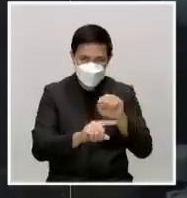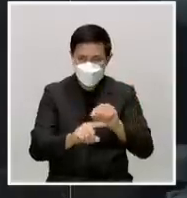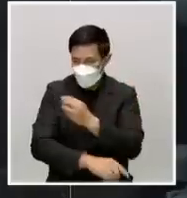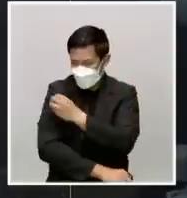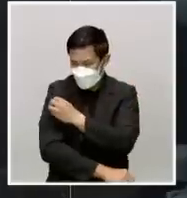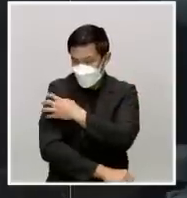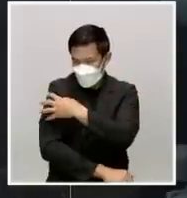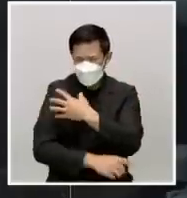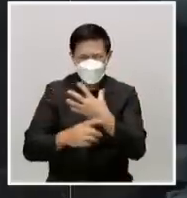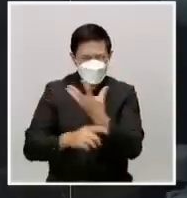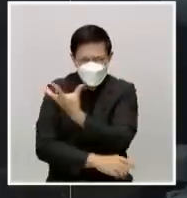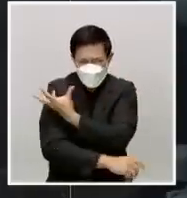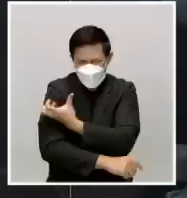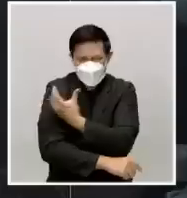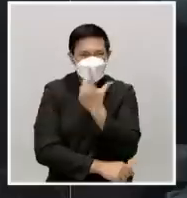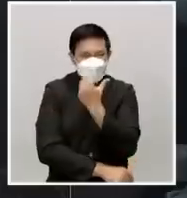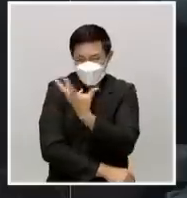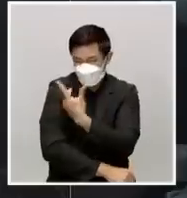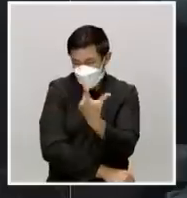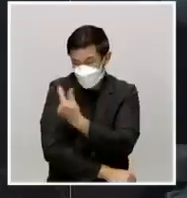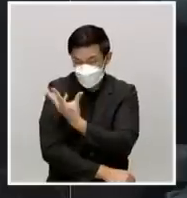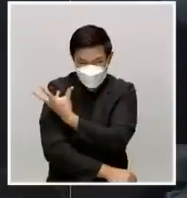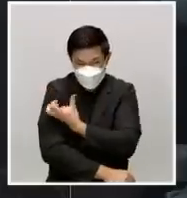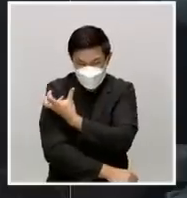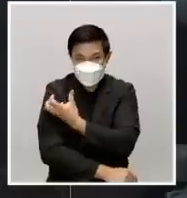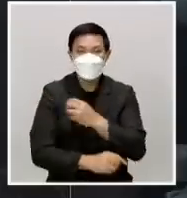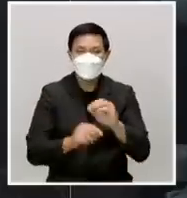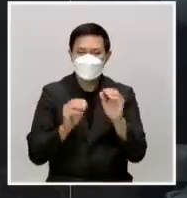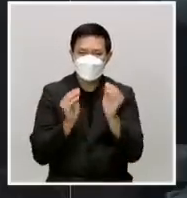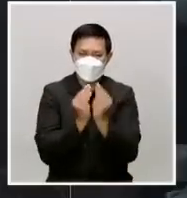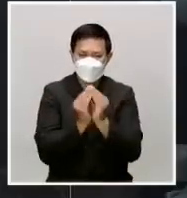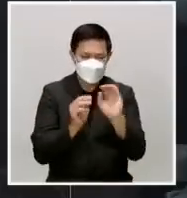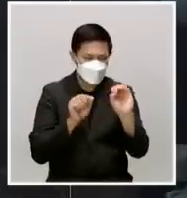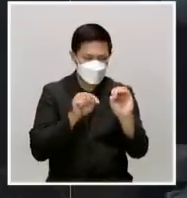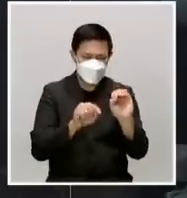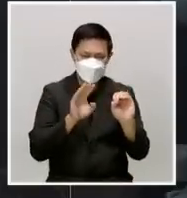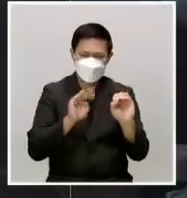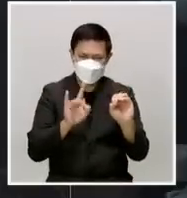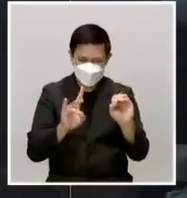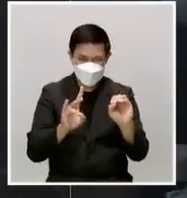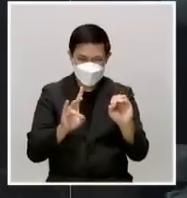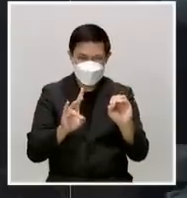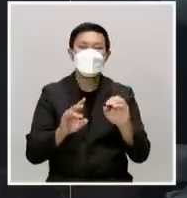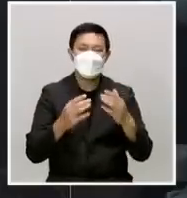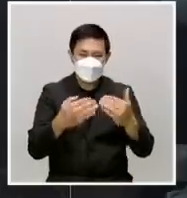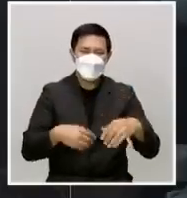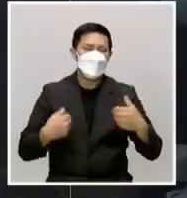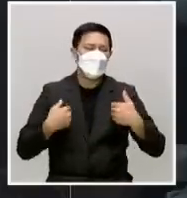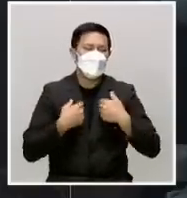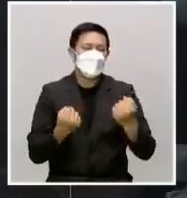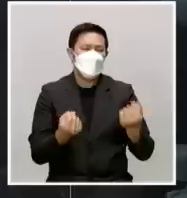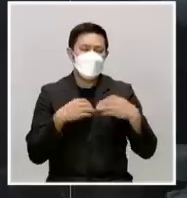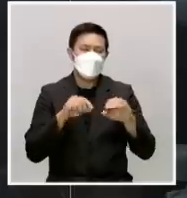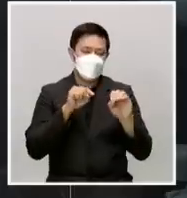มปวดแดงร้อนบริเวณที่ฉีดร้อยละ 0.47 เหนื่อยอ่อนเพลียไม่มีแรงร้อย